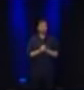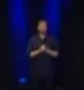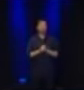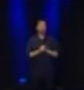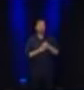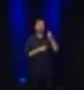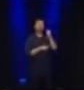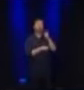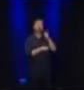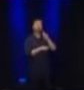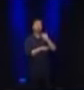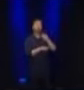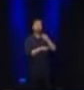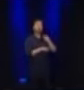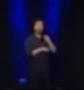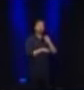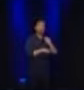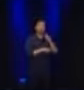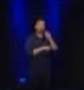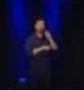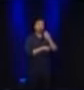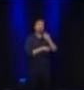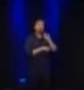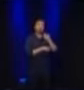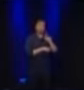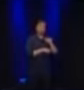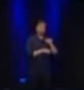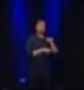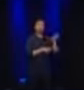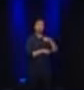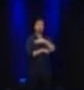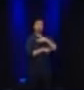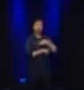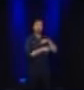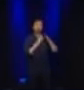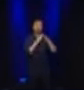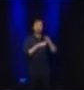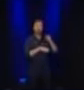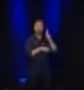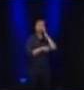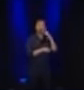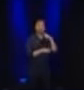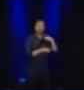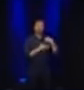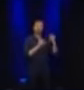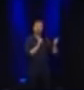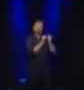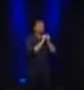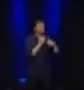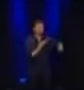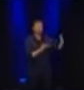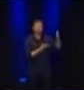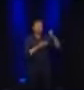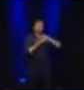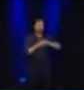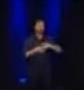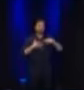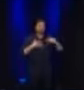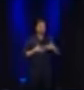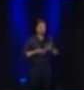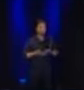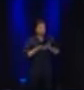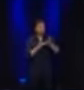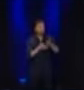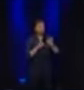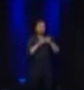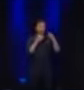Guillaume Tremblay, que je connais bien, le maire de Mascouche, que ensemble, on va tout faire ce qui est nécessaire là, pour aider les